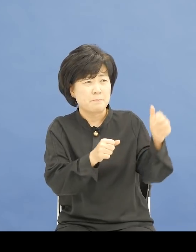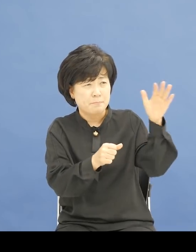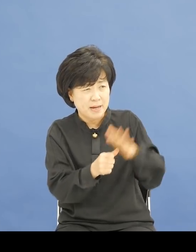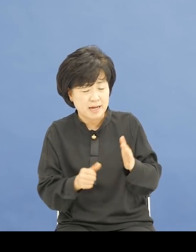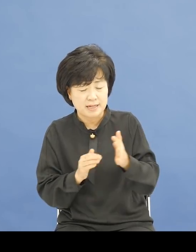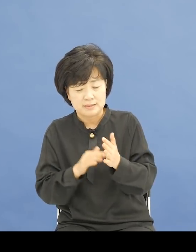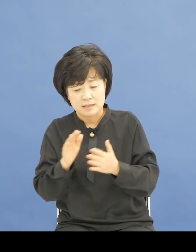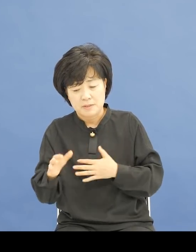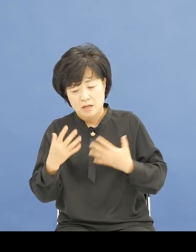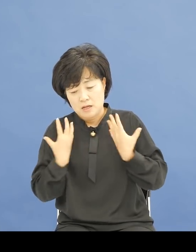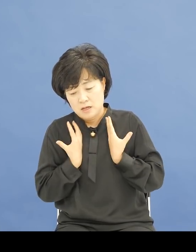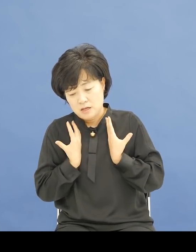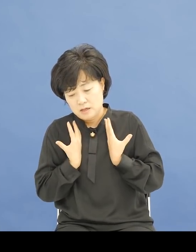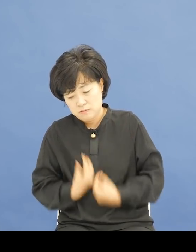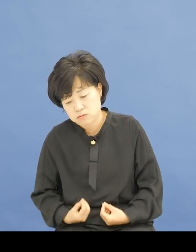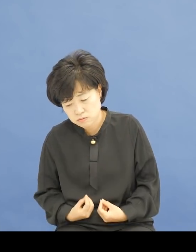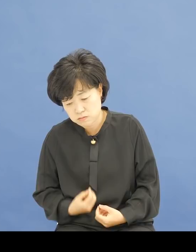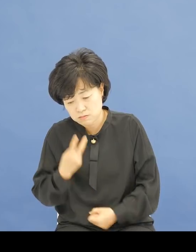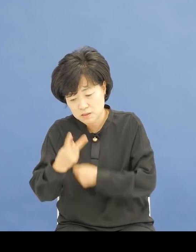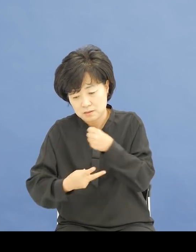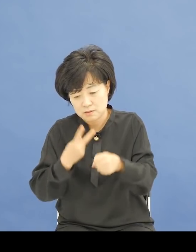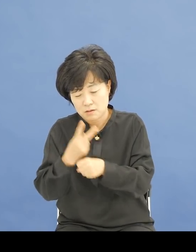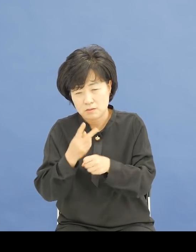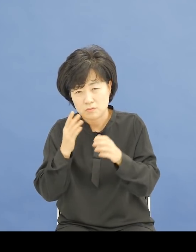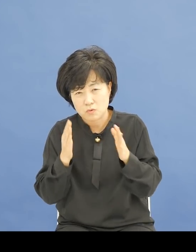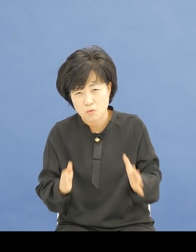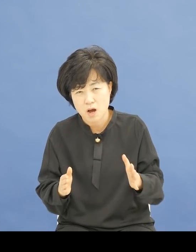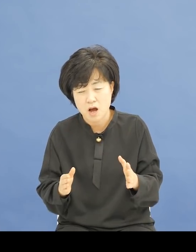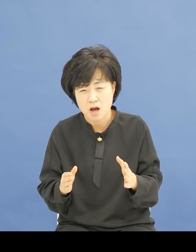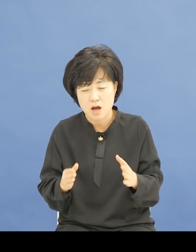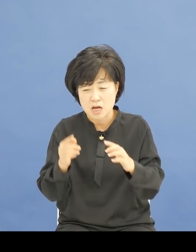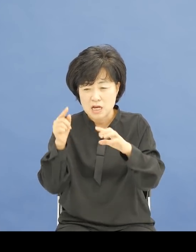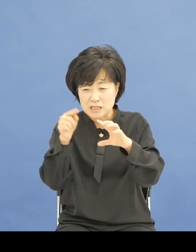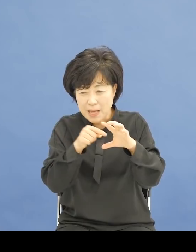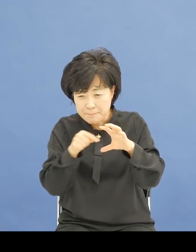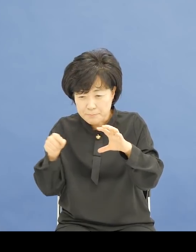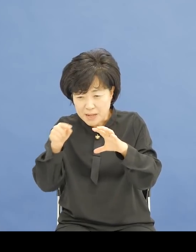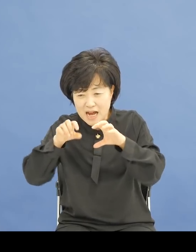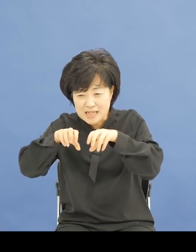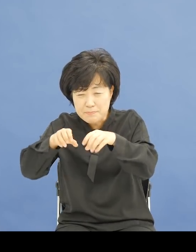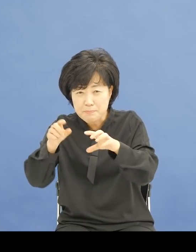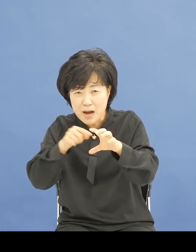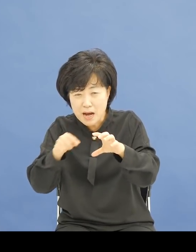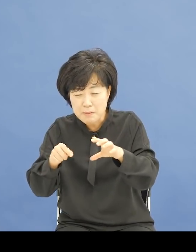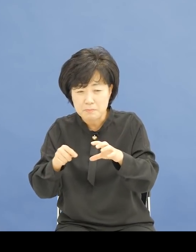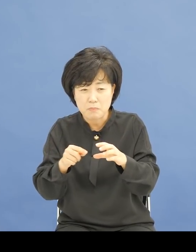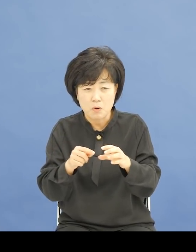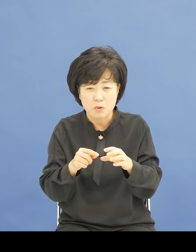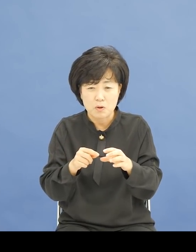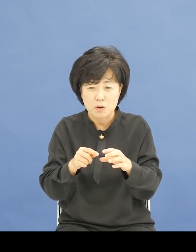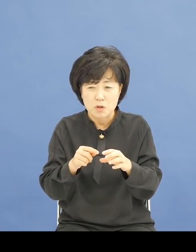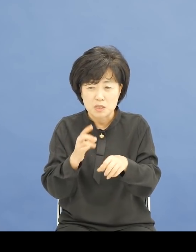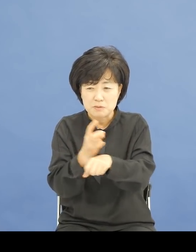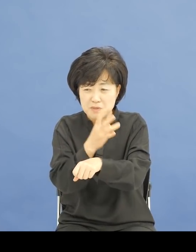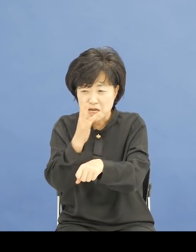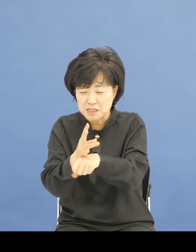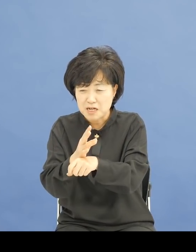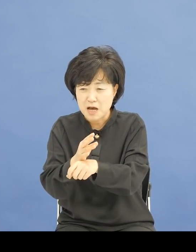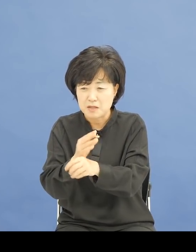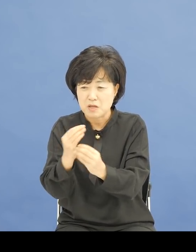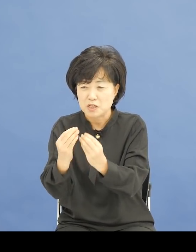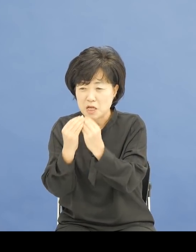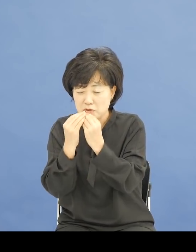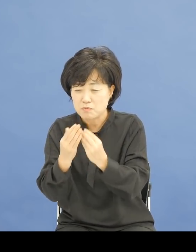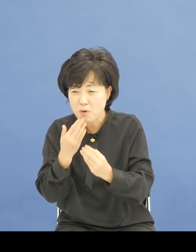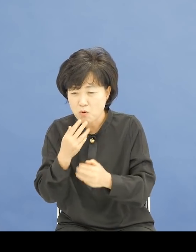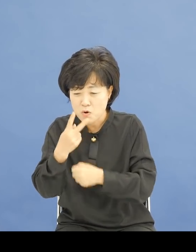적이 있었거든요. 네. 2년 동안 이제 삼각김밥만 먹고 아. 막 샌드위치 편의점에 있는 이제 샌드위치만 먹고 그렇게